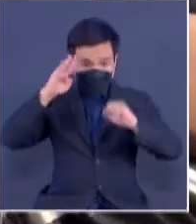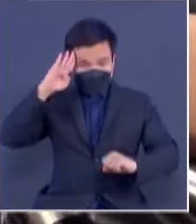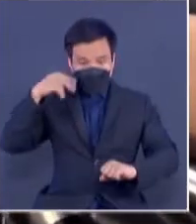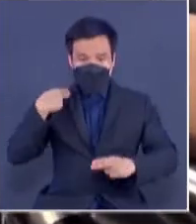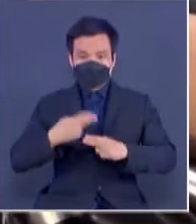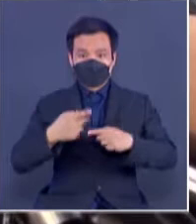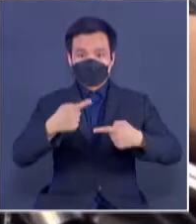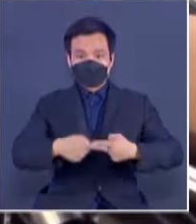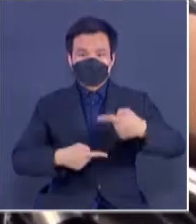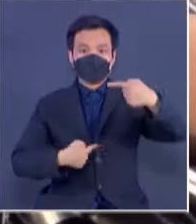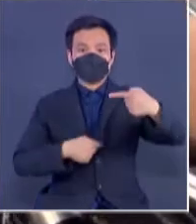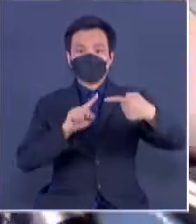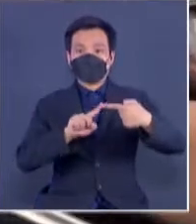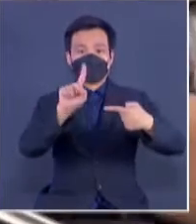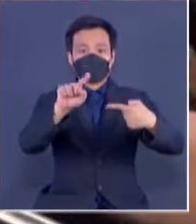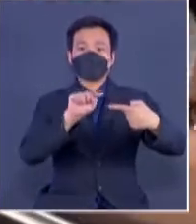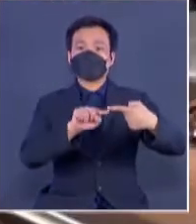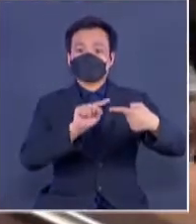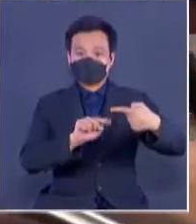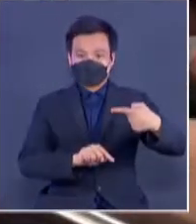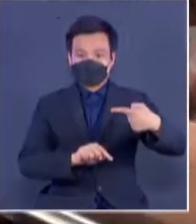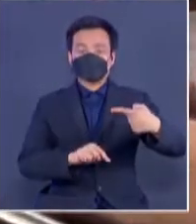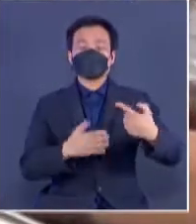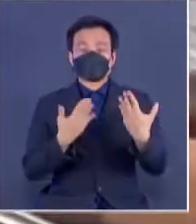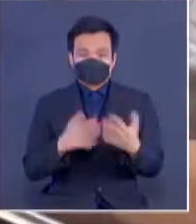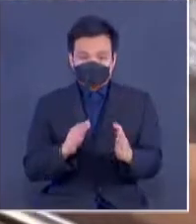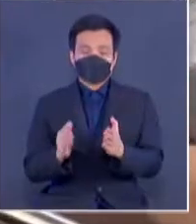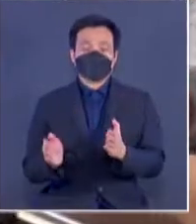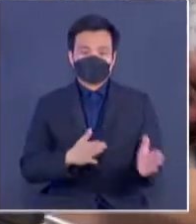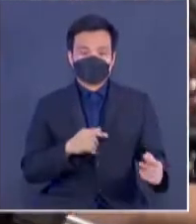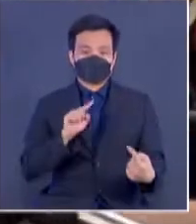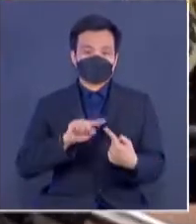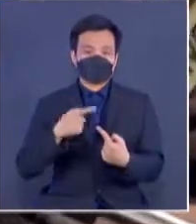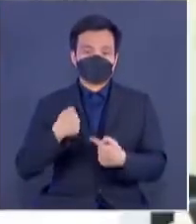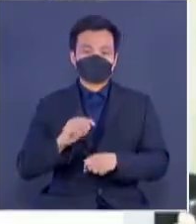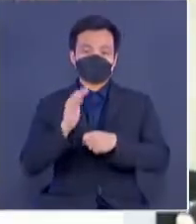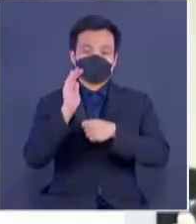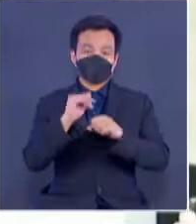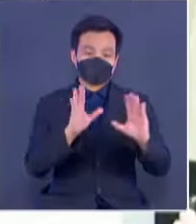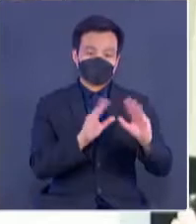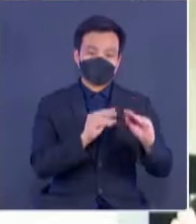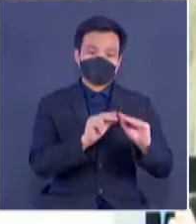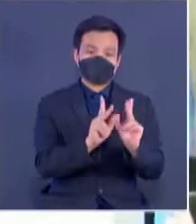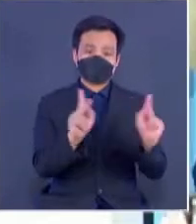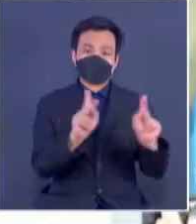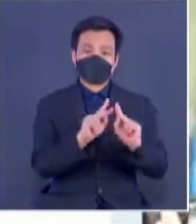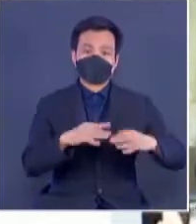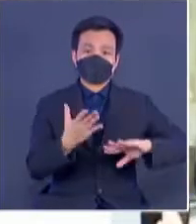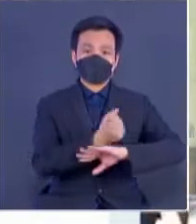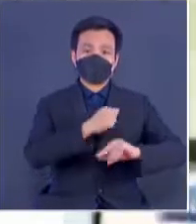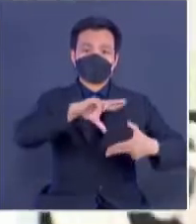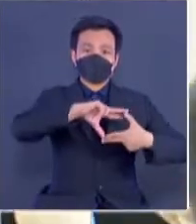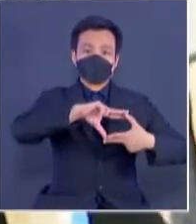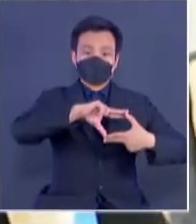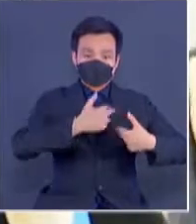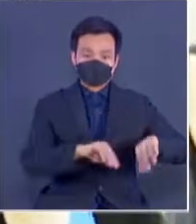ชื่ออันดับหนึ่งของพลังประชารัฐด้วยนะครับสำหรับบรรยากาศการแถลงข่าวหลังจากการประชุมคณะกรรมการบริหารพรรคปรากฏว่าแกนน